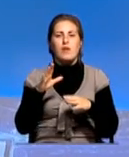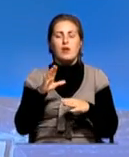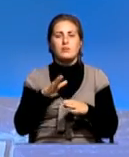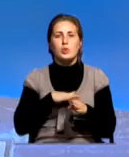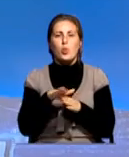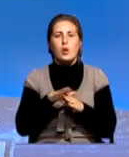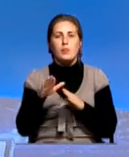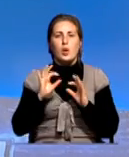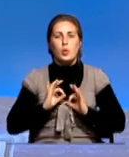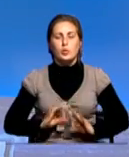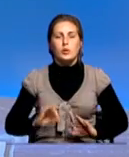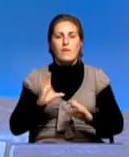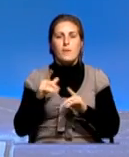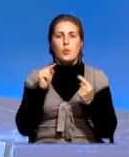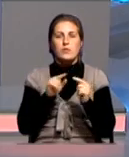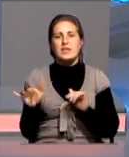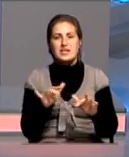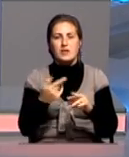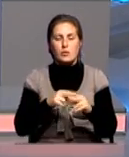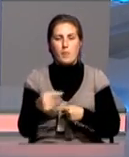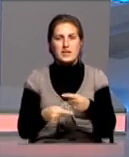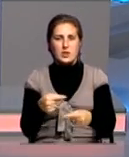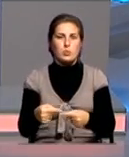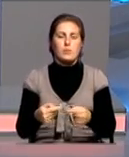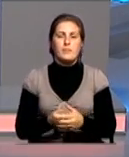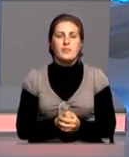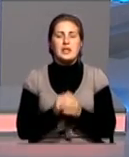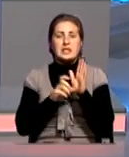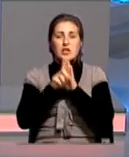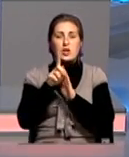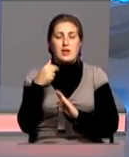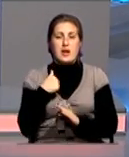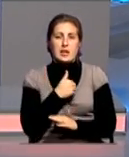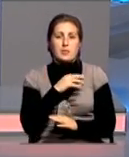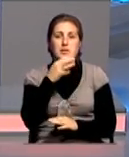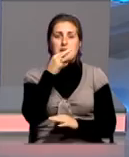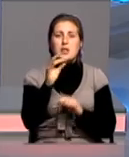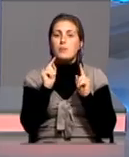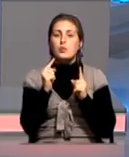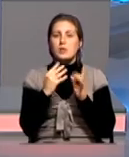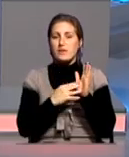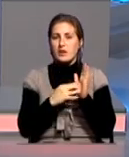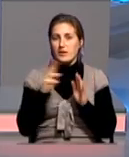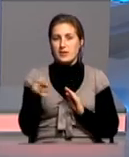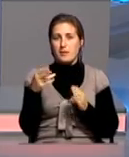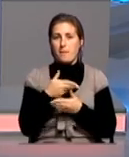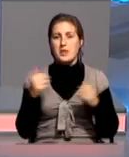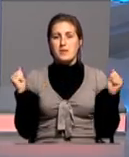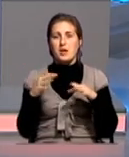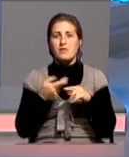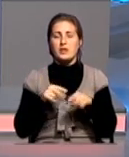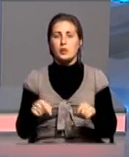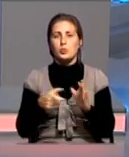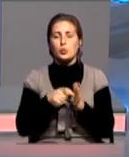в противодействии этому процессу Ну сначала я хотел бы сказать Почему именно 9 декабря Мы собрались в этой